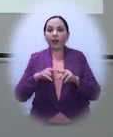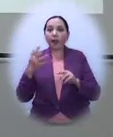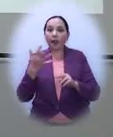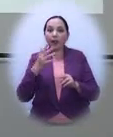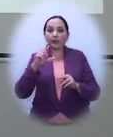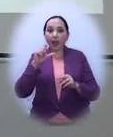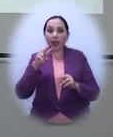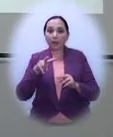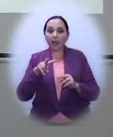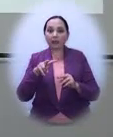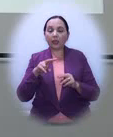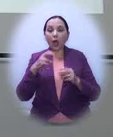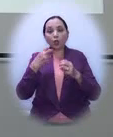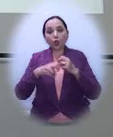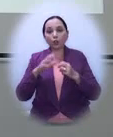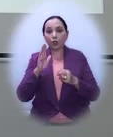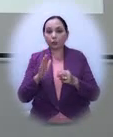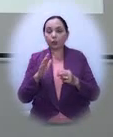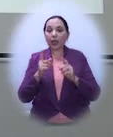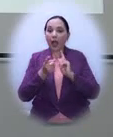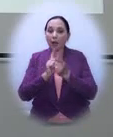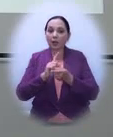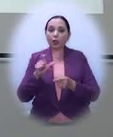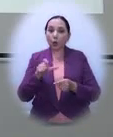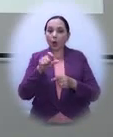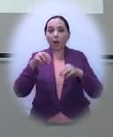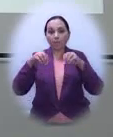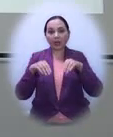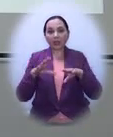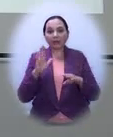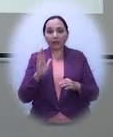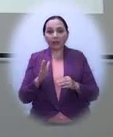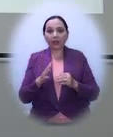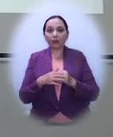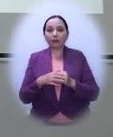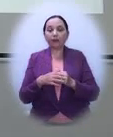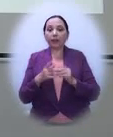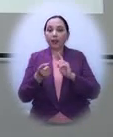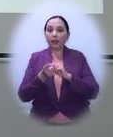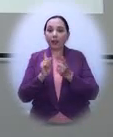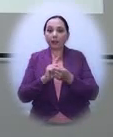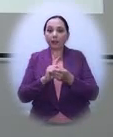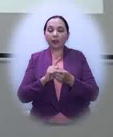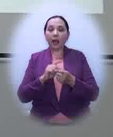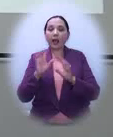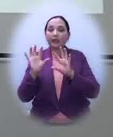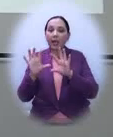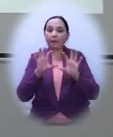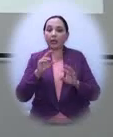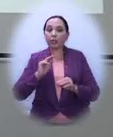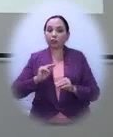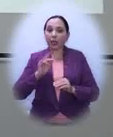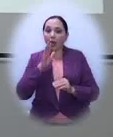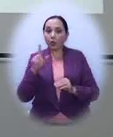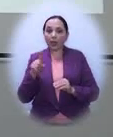qaysi element nosoz bo'lsa, almashtirish yo'li bilan bartaraf etiladi. Ya'ni ta'mirlash